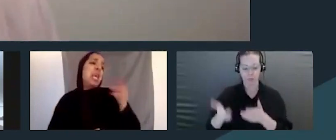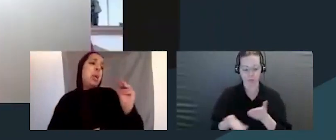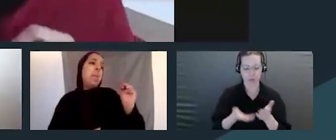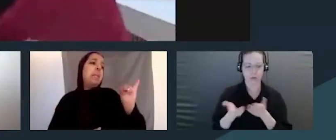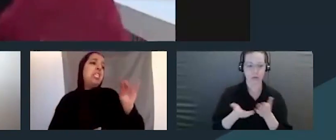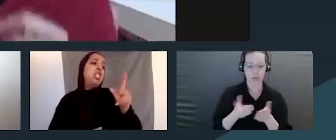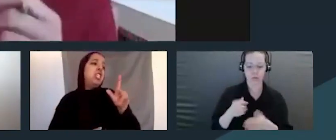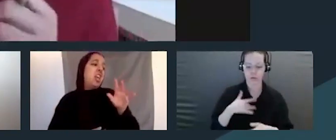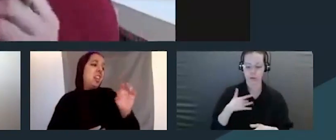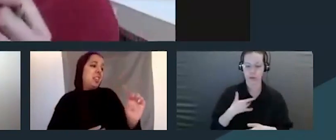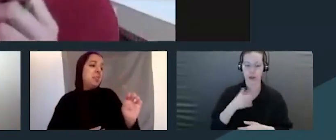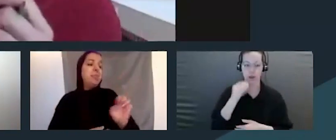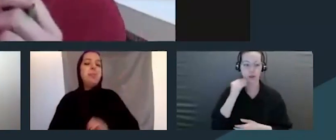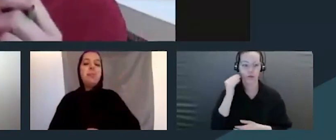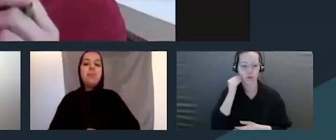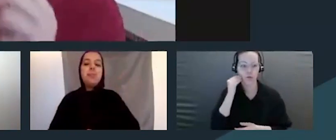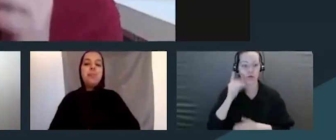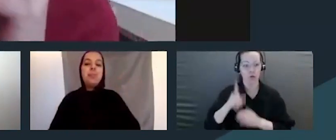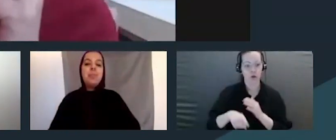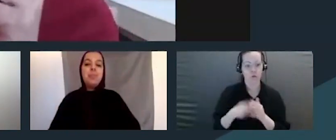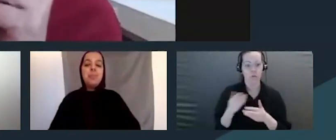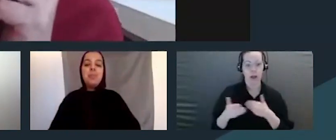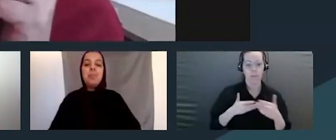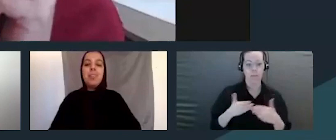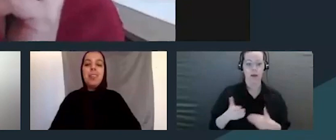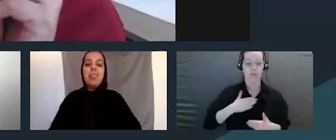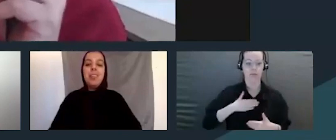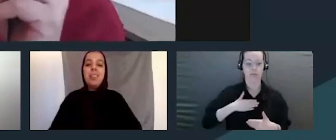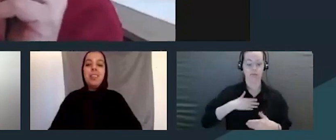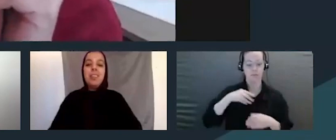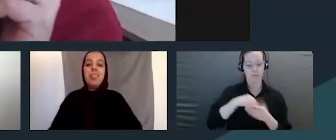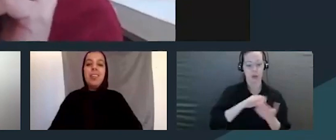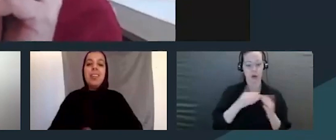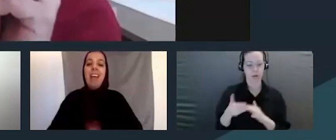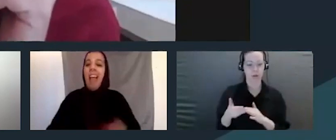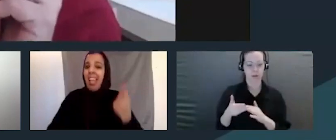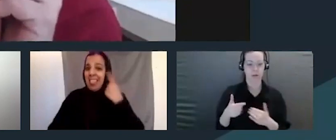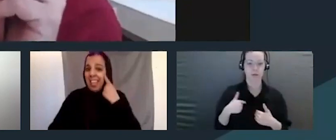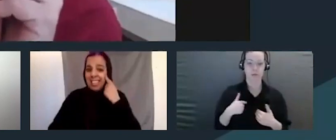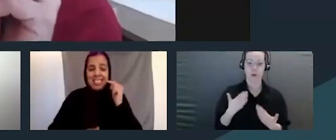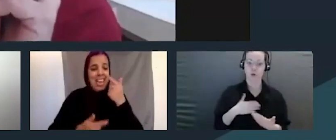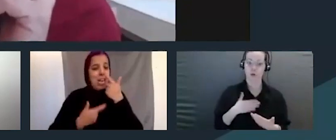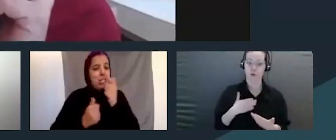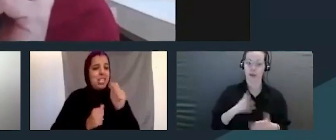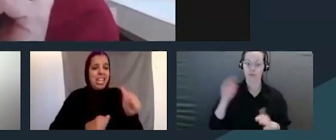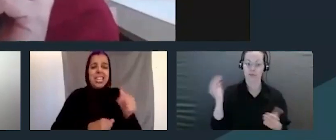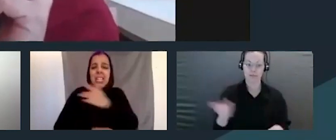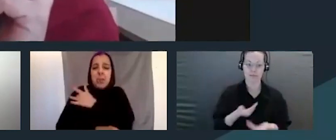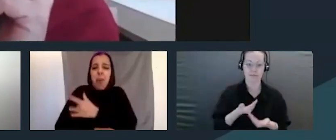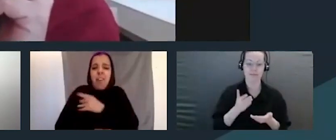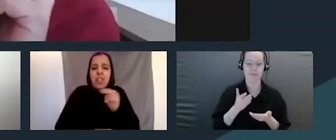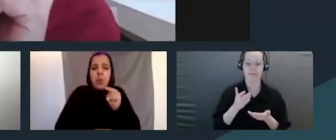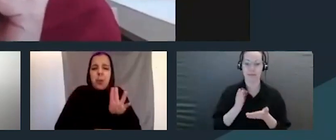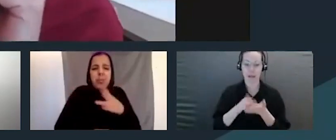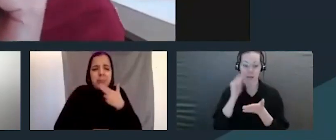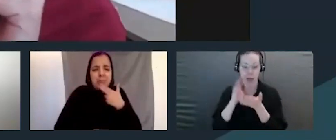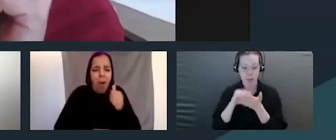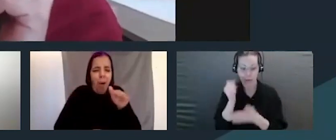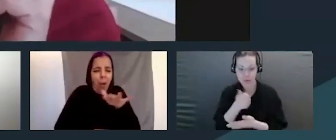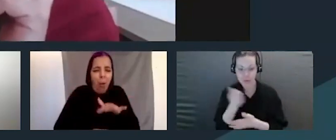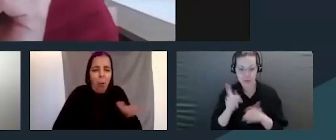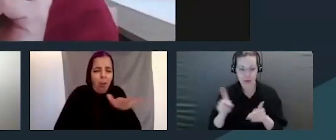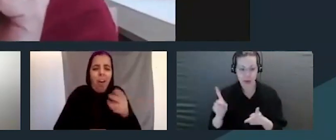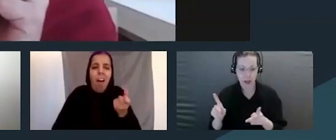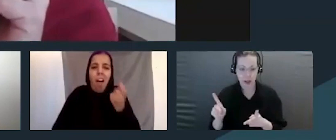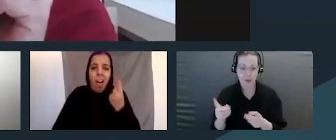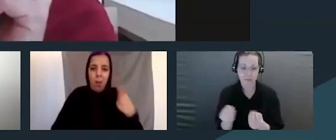Je pense que c'est vraiment très intéressant. Nous sommes une toute petite province au Nouveau-Brunswick. Grâce au bilinguisme officiel,